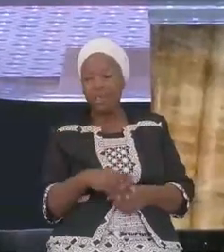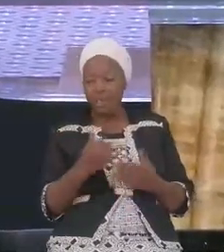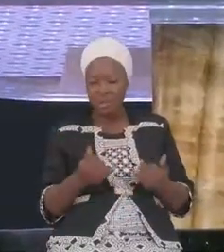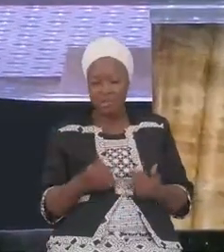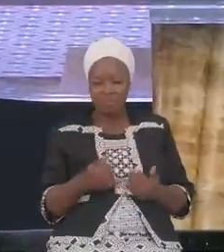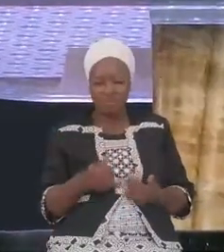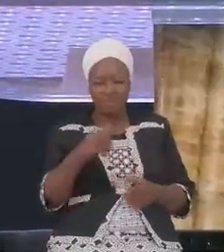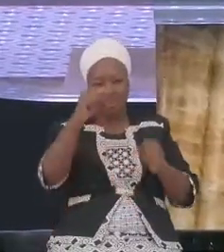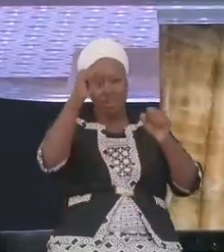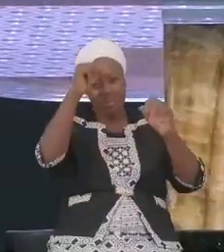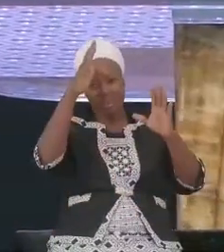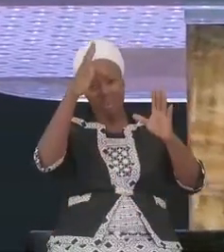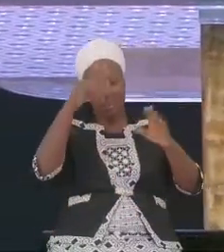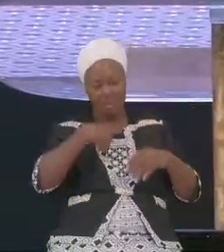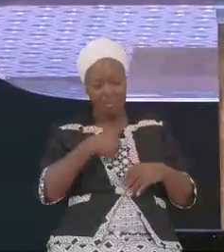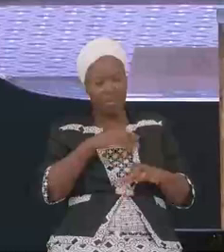vit en toi.